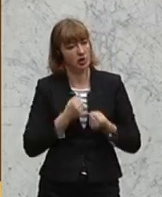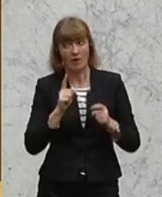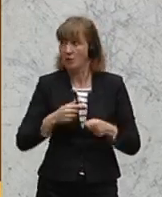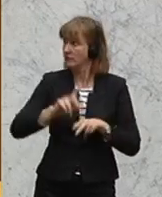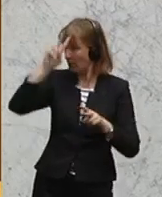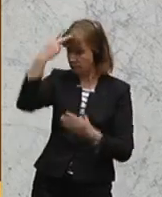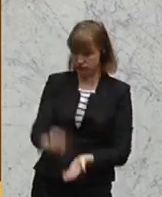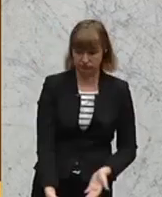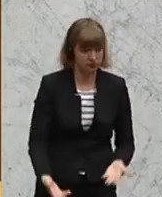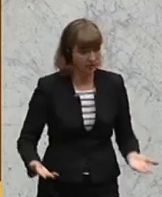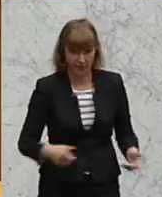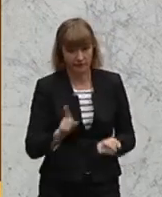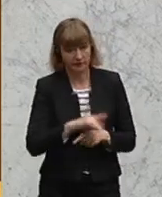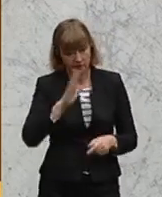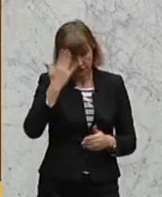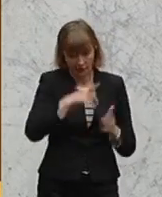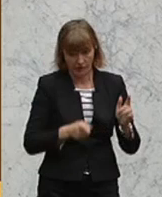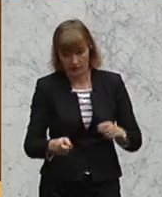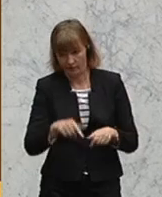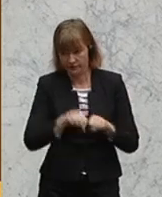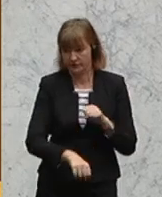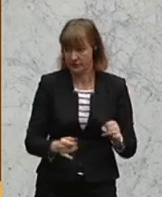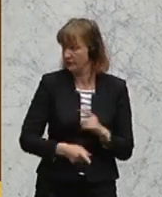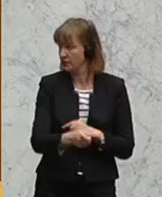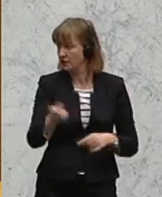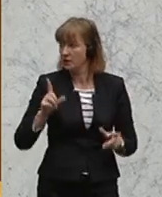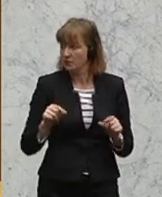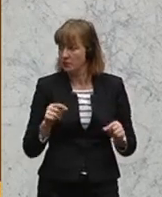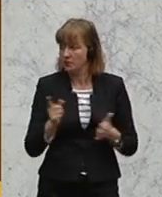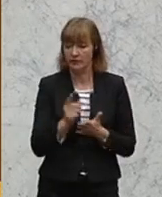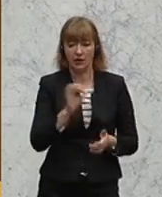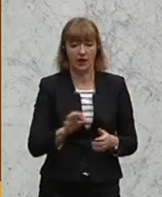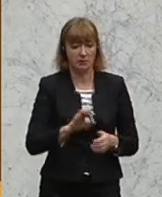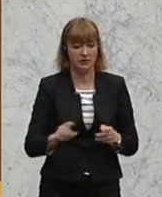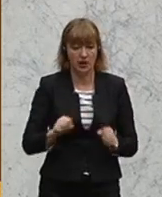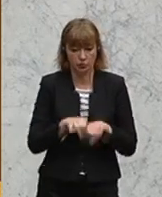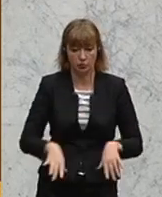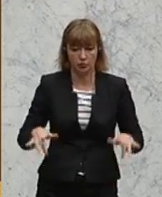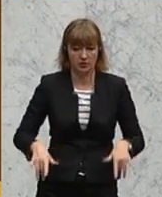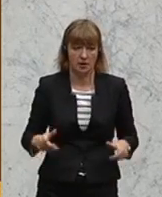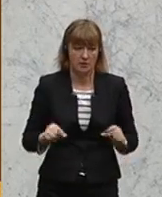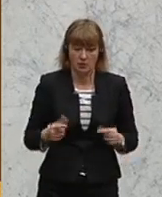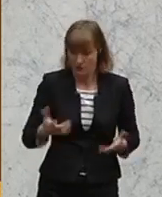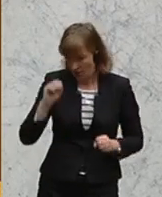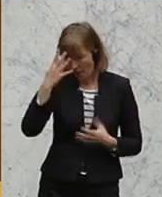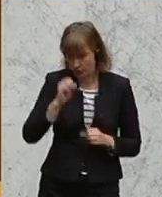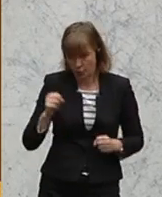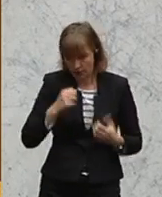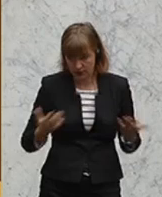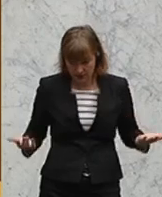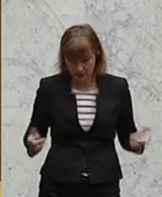derzeit zwingen wir sie in die Illegalität. Wir zwingen sie in die Hände von kriminellen Strukturen, und das ist